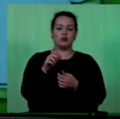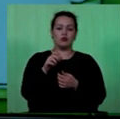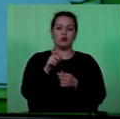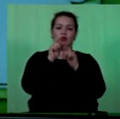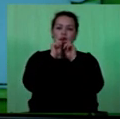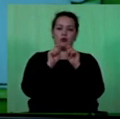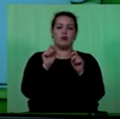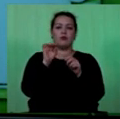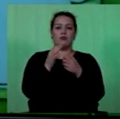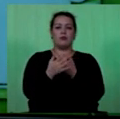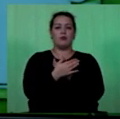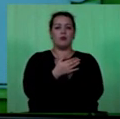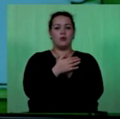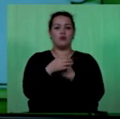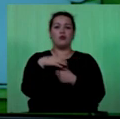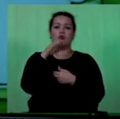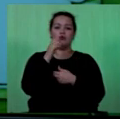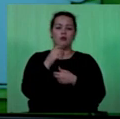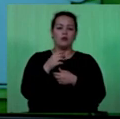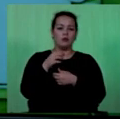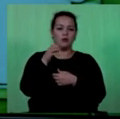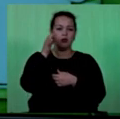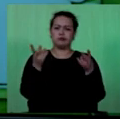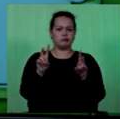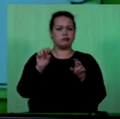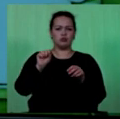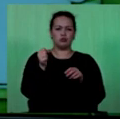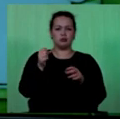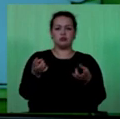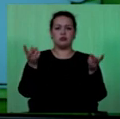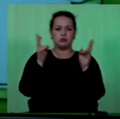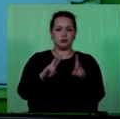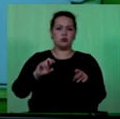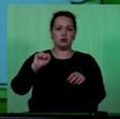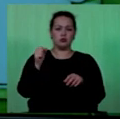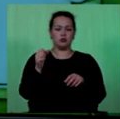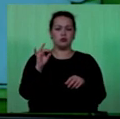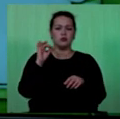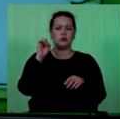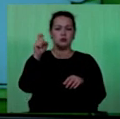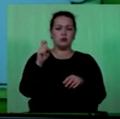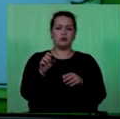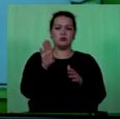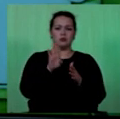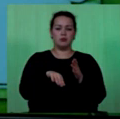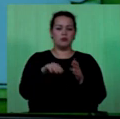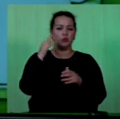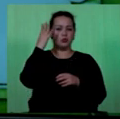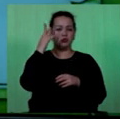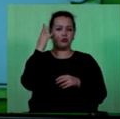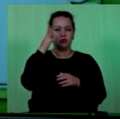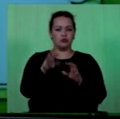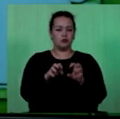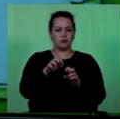И бабочки пьют из них сладкий нектар. Не надо, друзья, их бессмысленно рвать. Не